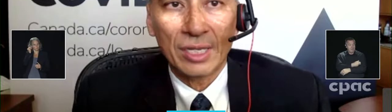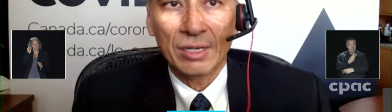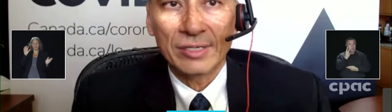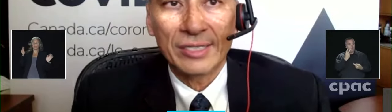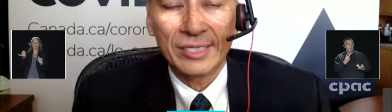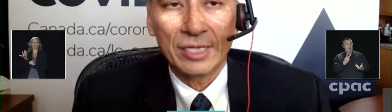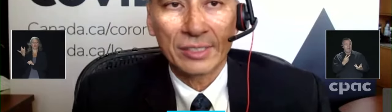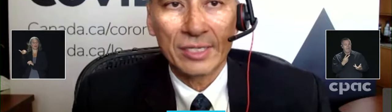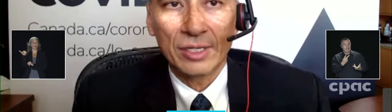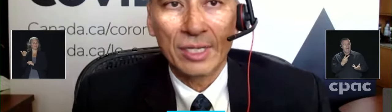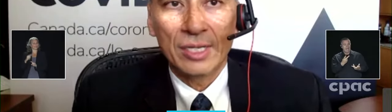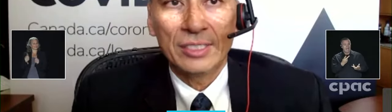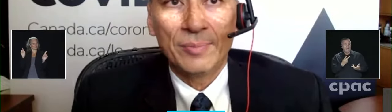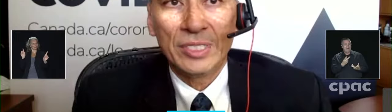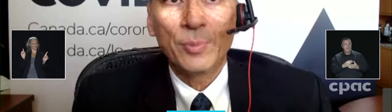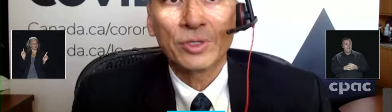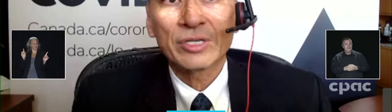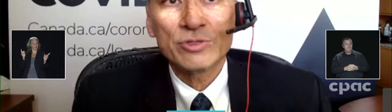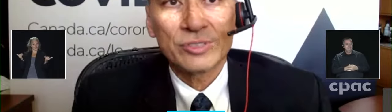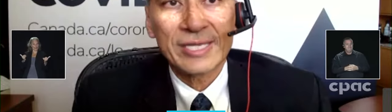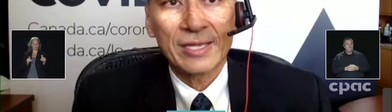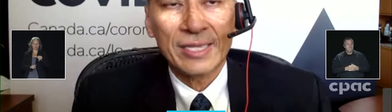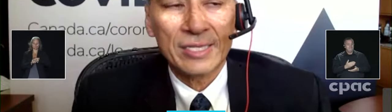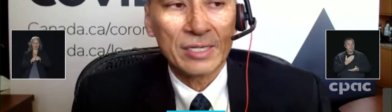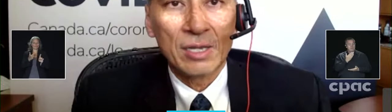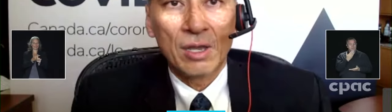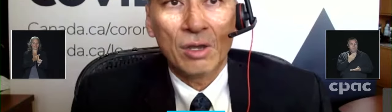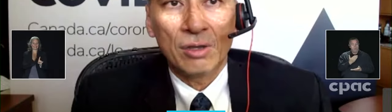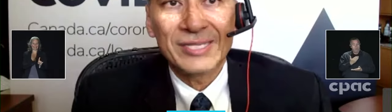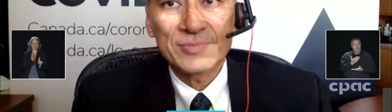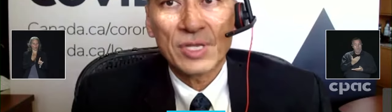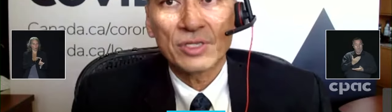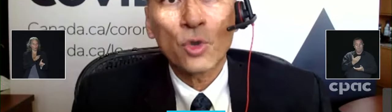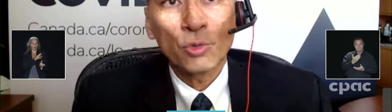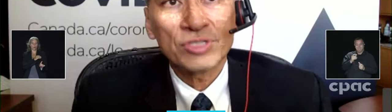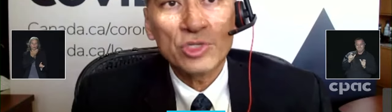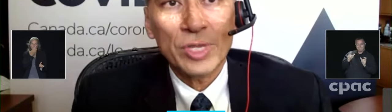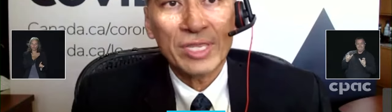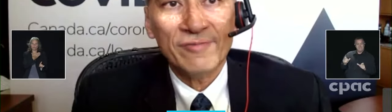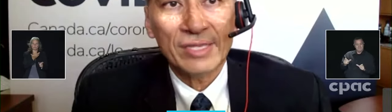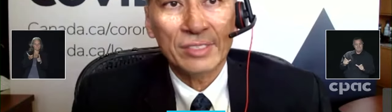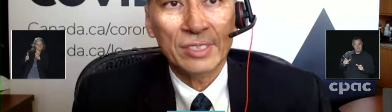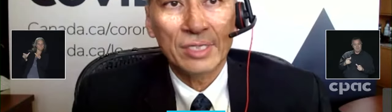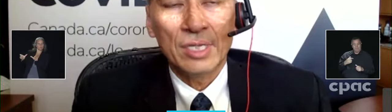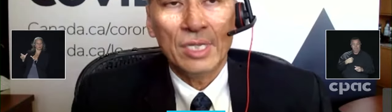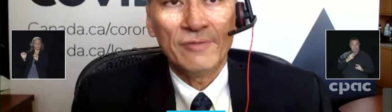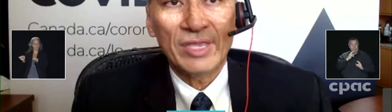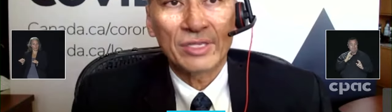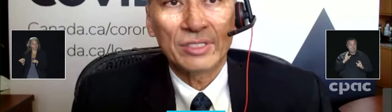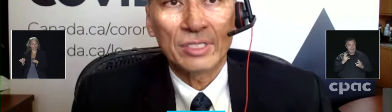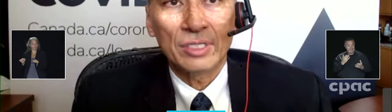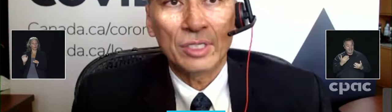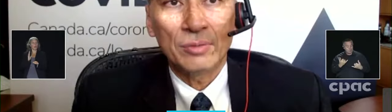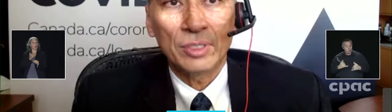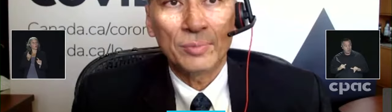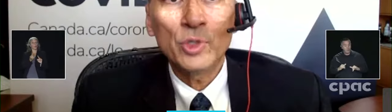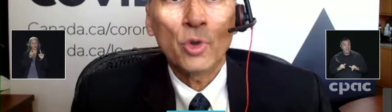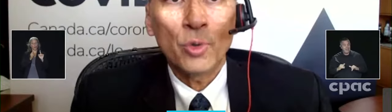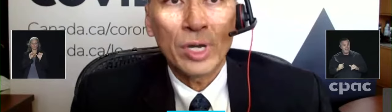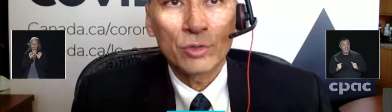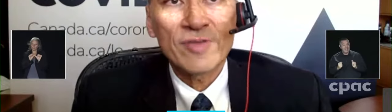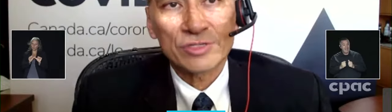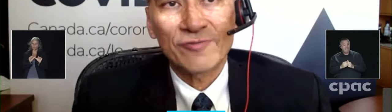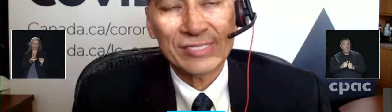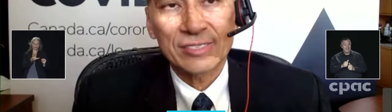vraiment on a des bons résultats et on espère de continuer avec le